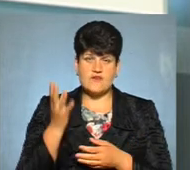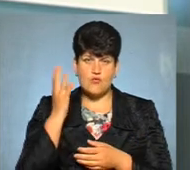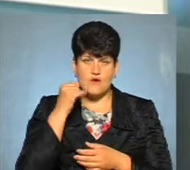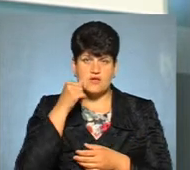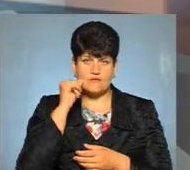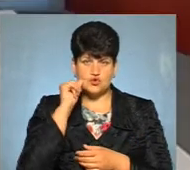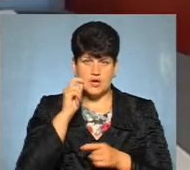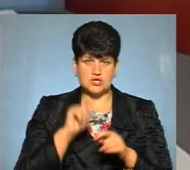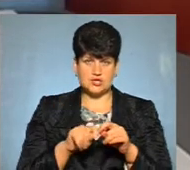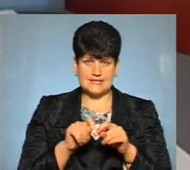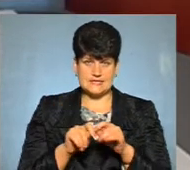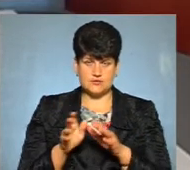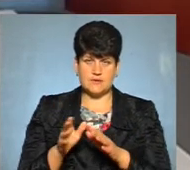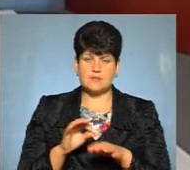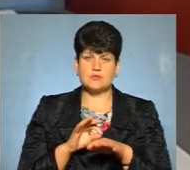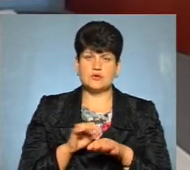вчорашніх тестувань, ми провели